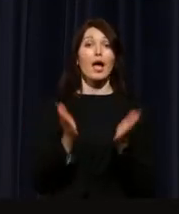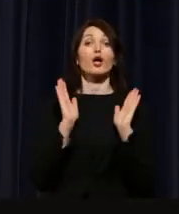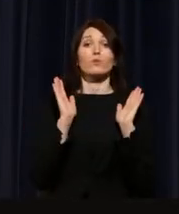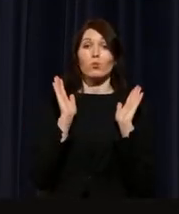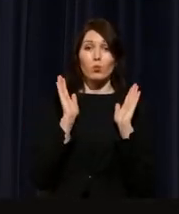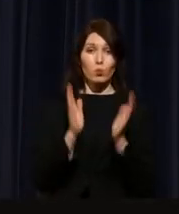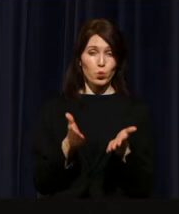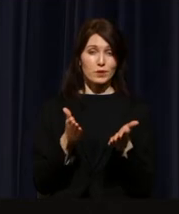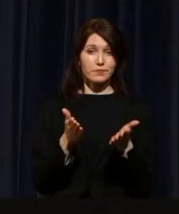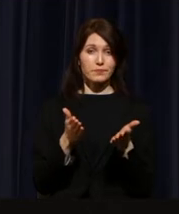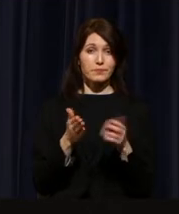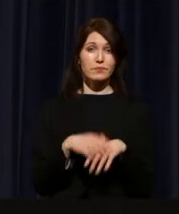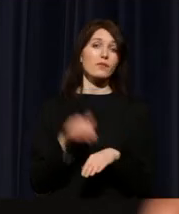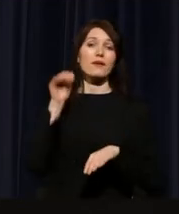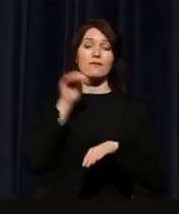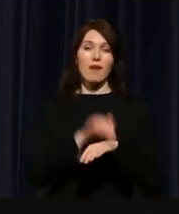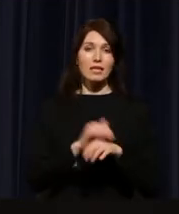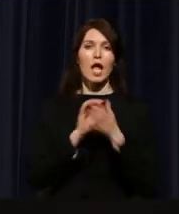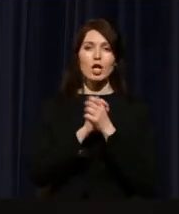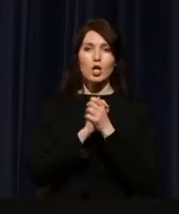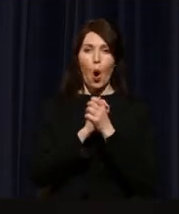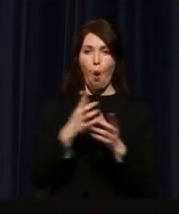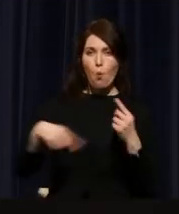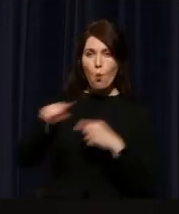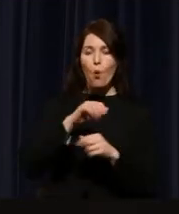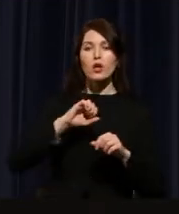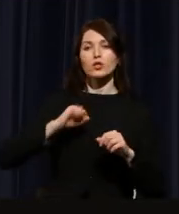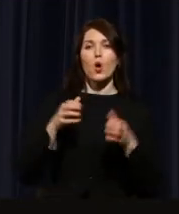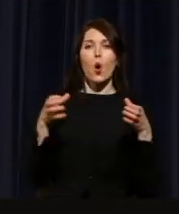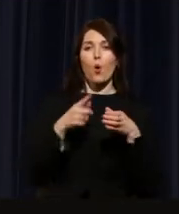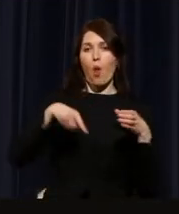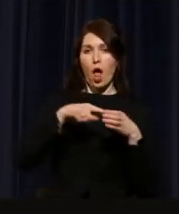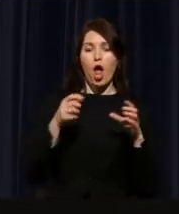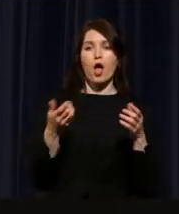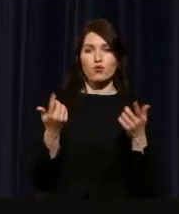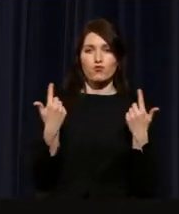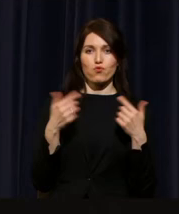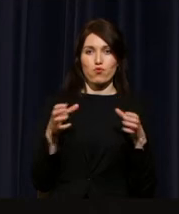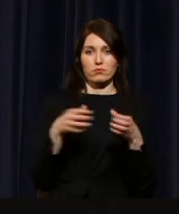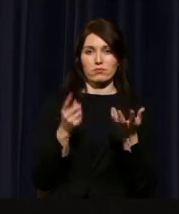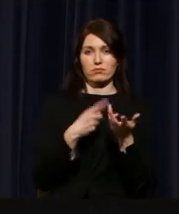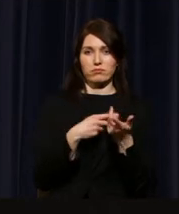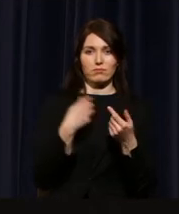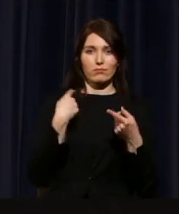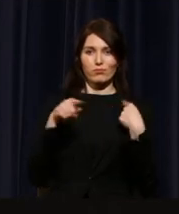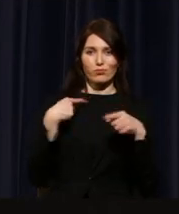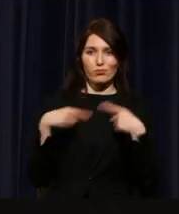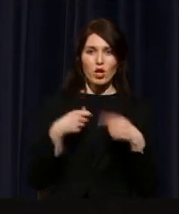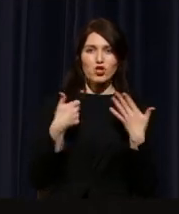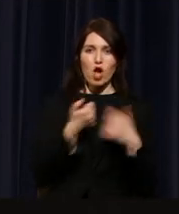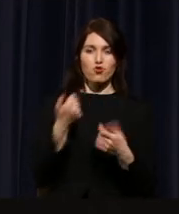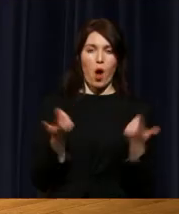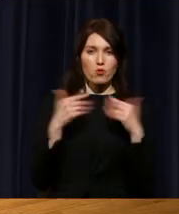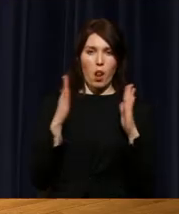Un patiesībā tas draugu loks, kolēģu loks mainās 6 gadu garumā un izklausās no viens